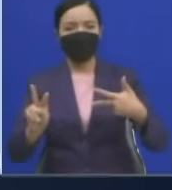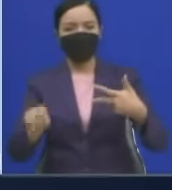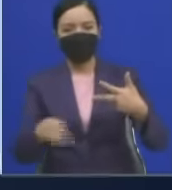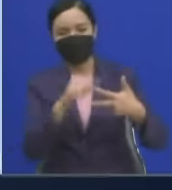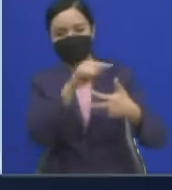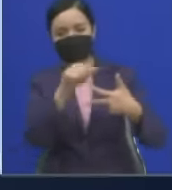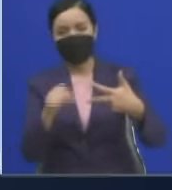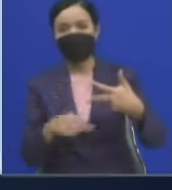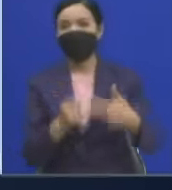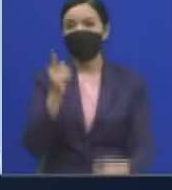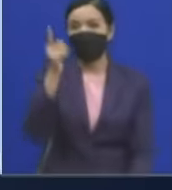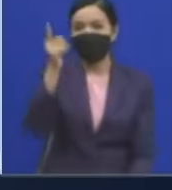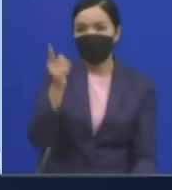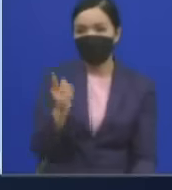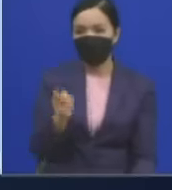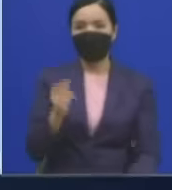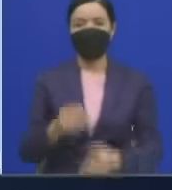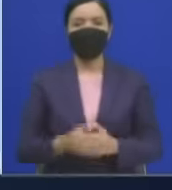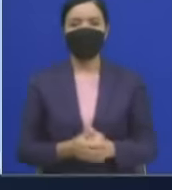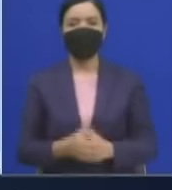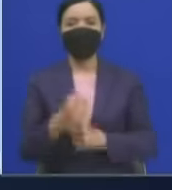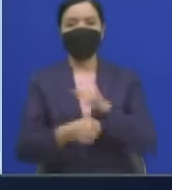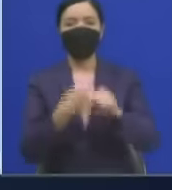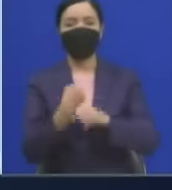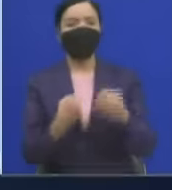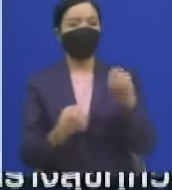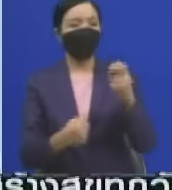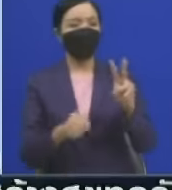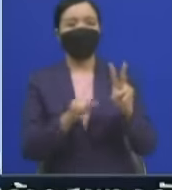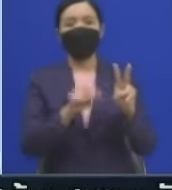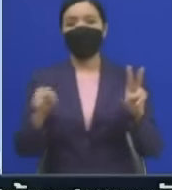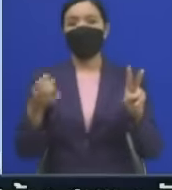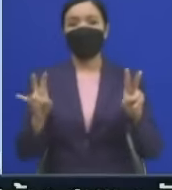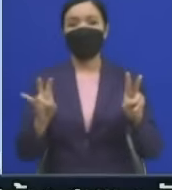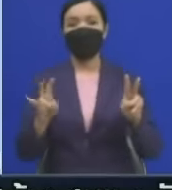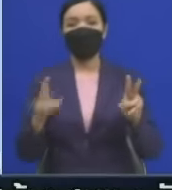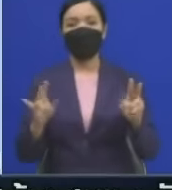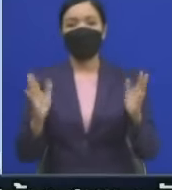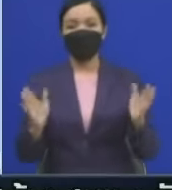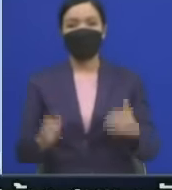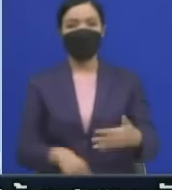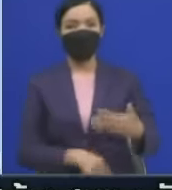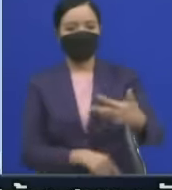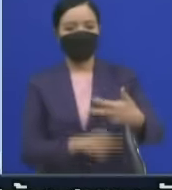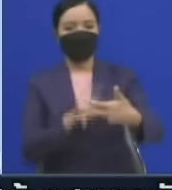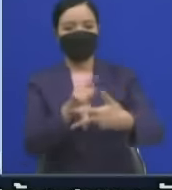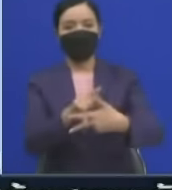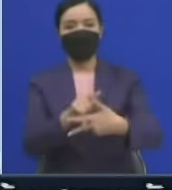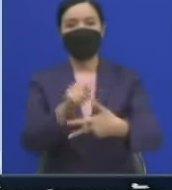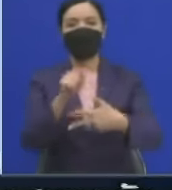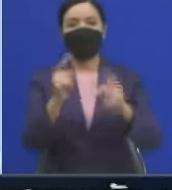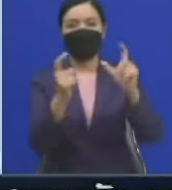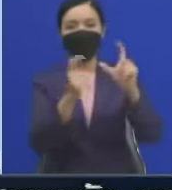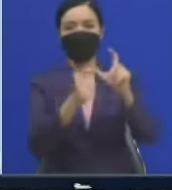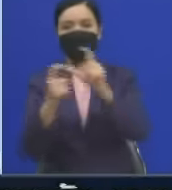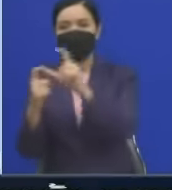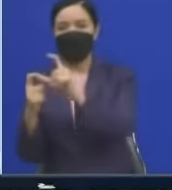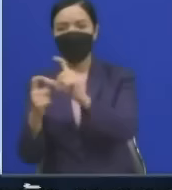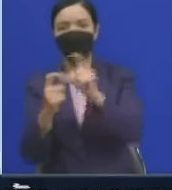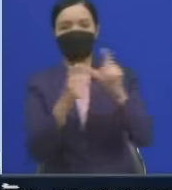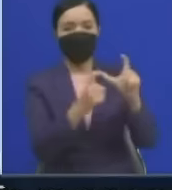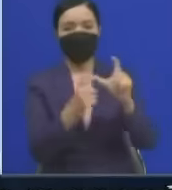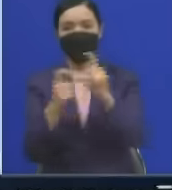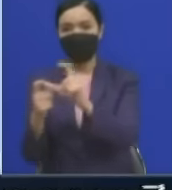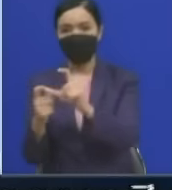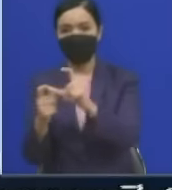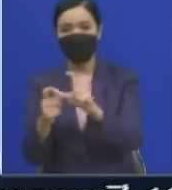รนี้นะกลุ่มเป้าหมายอายุ12ถึง17ปีล่ะก็จะมีสูตรหลักคือไฟเซอร์กับไฟเซอร์ฮะไฟเซอร์เข็ม1